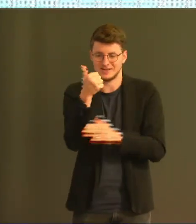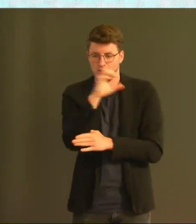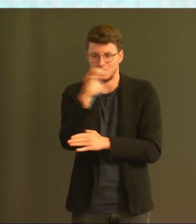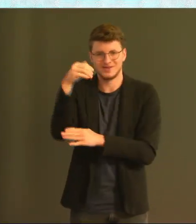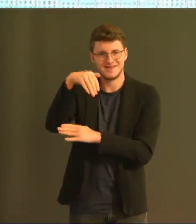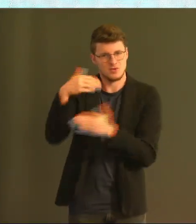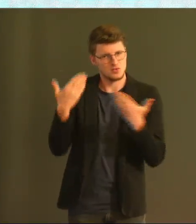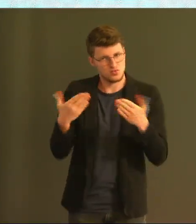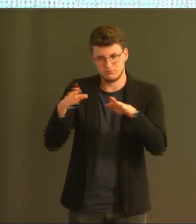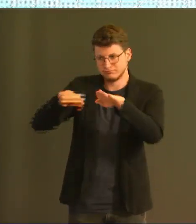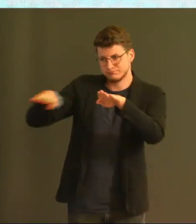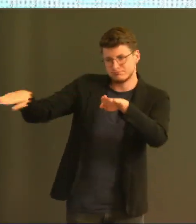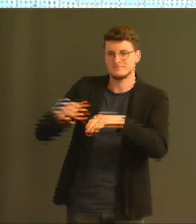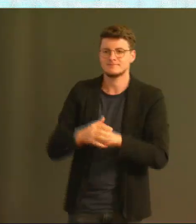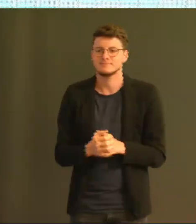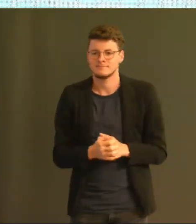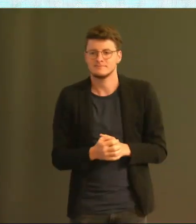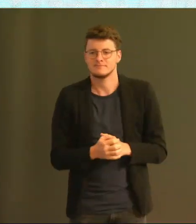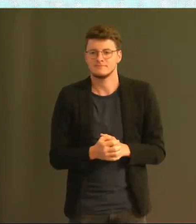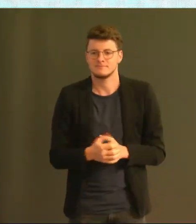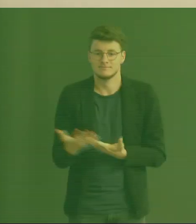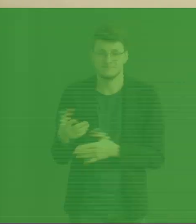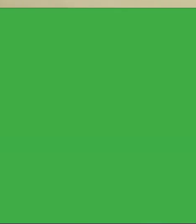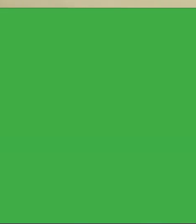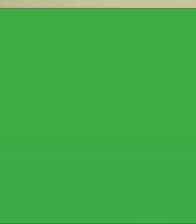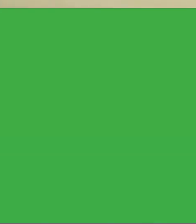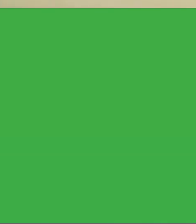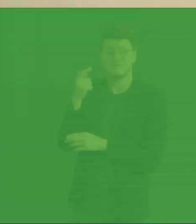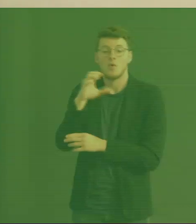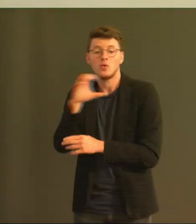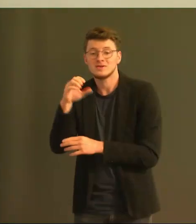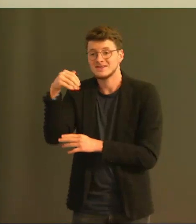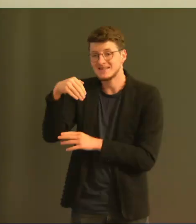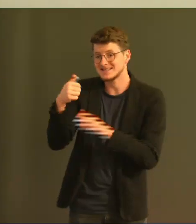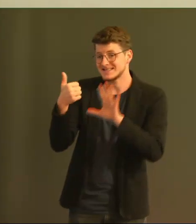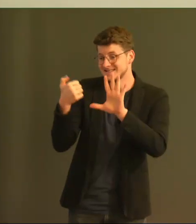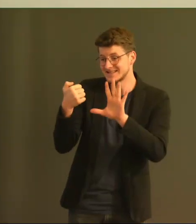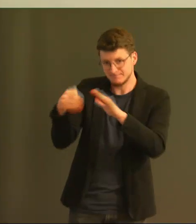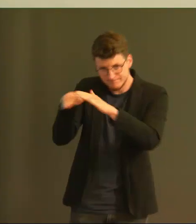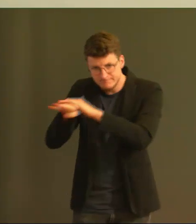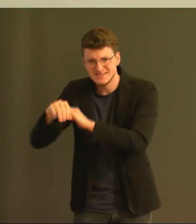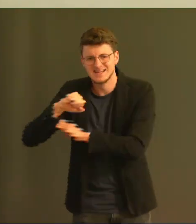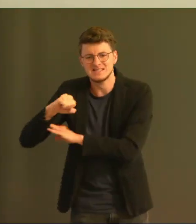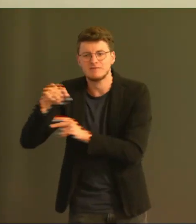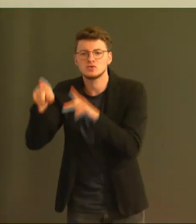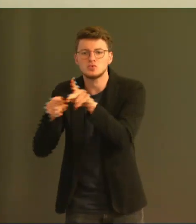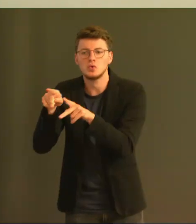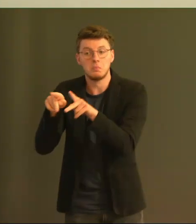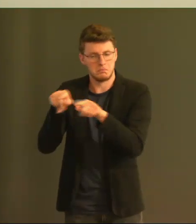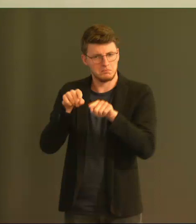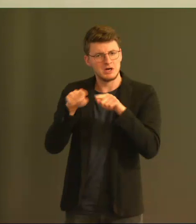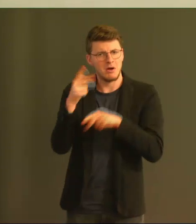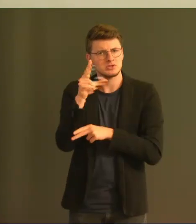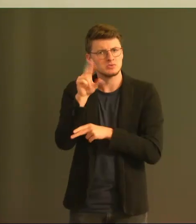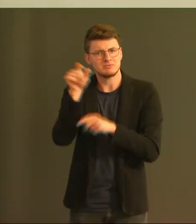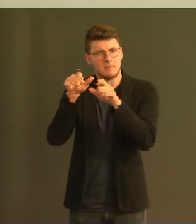voulons devenir un système patiente intensive zorgho dandysme d'aline van harten twenty